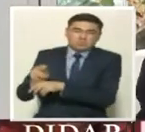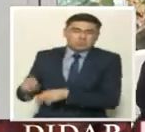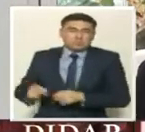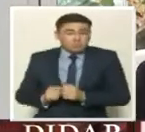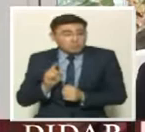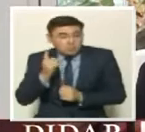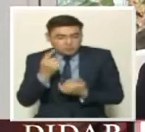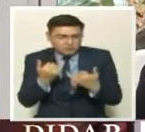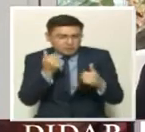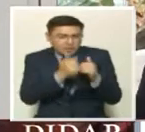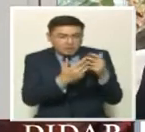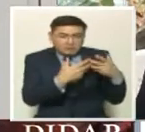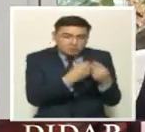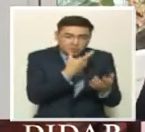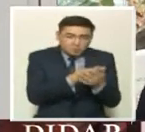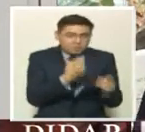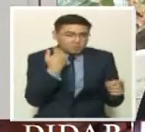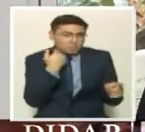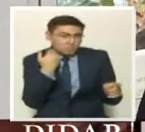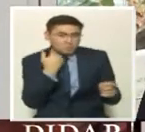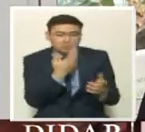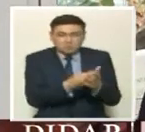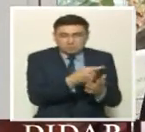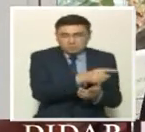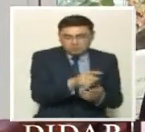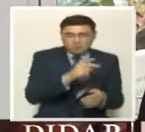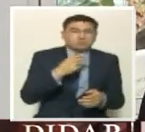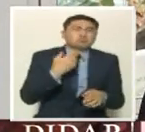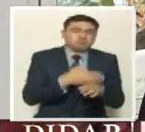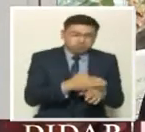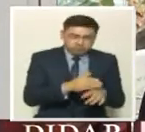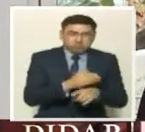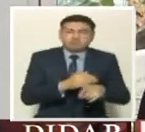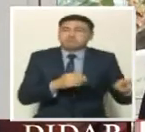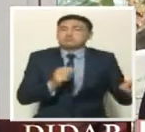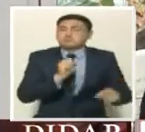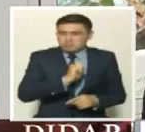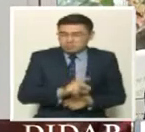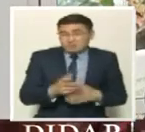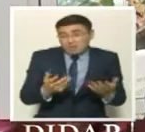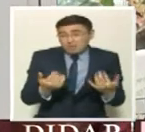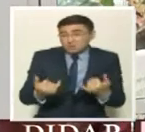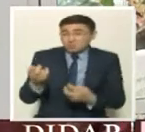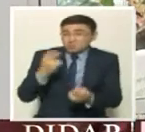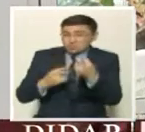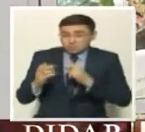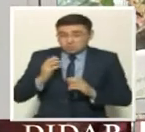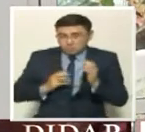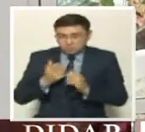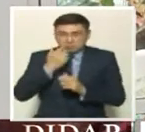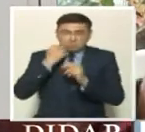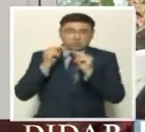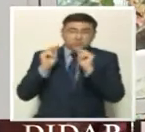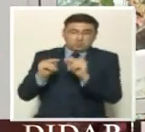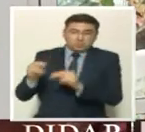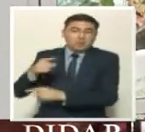долги Поэтому я думаю что эти знания актуальны и для студенток которые пришли сегодня это будет зерном для того чтобы